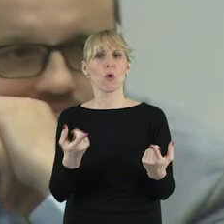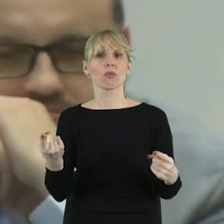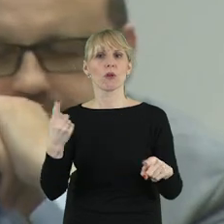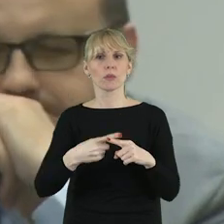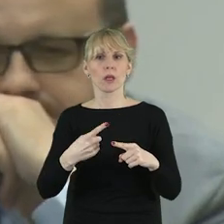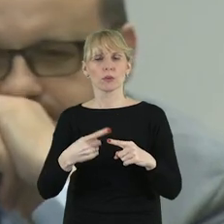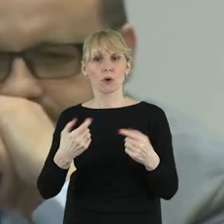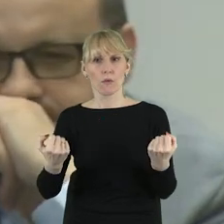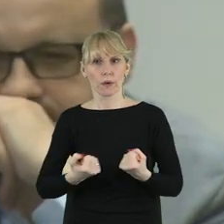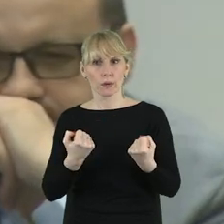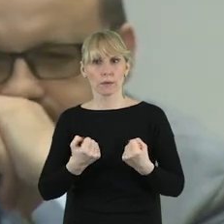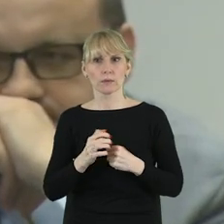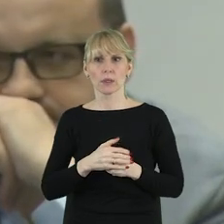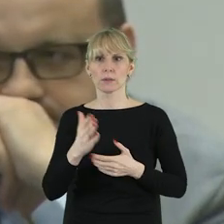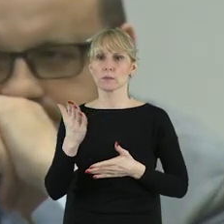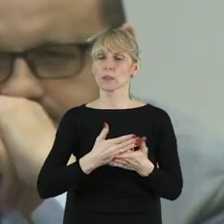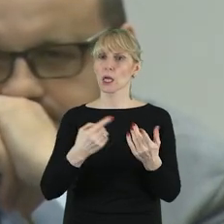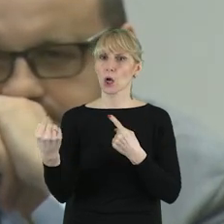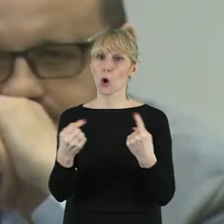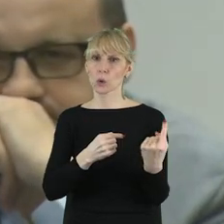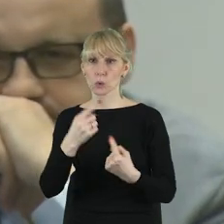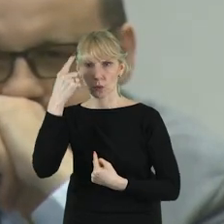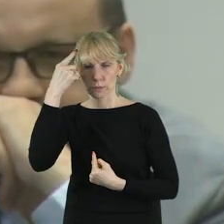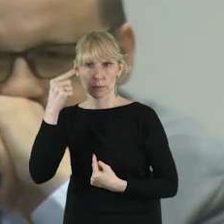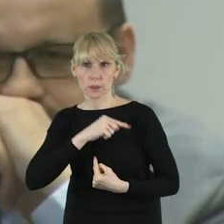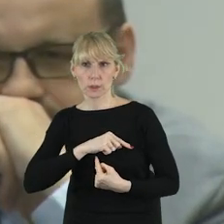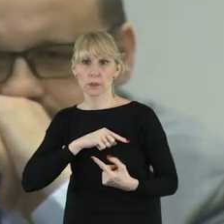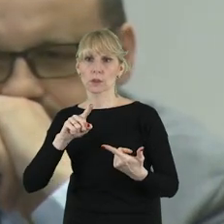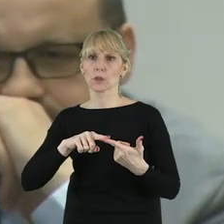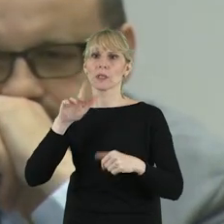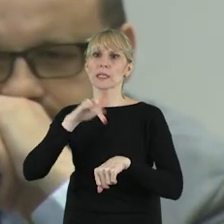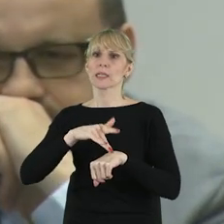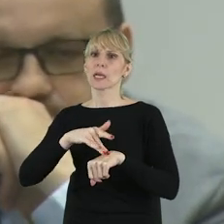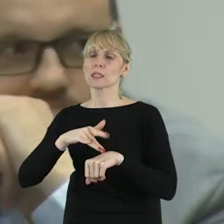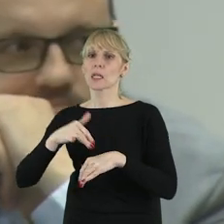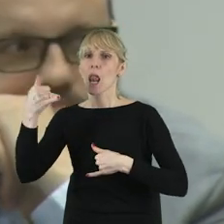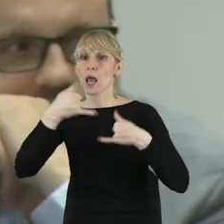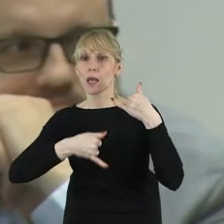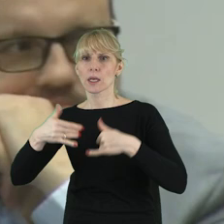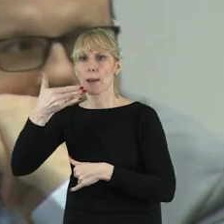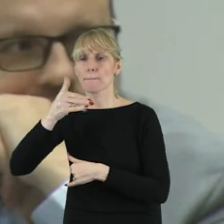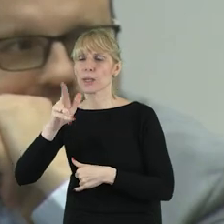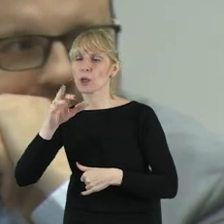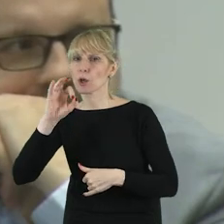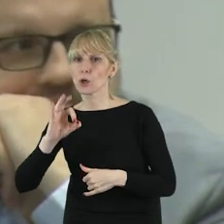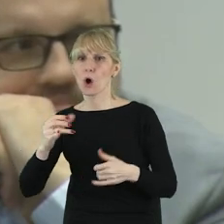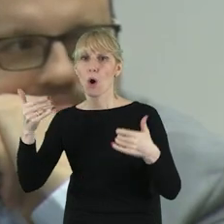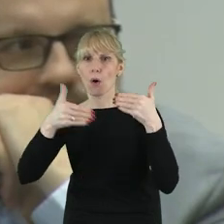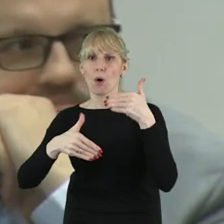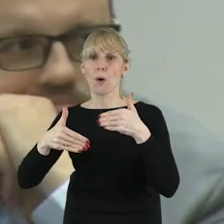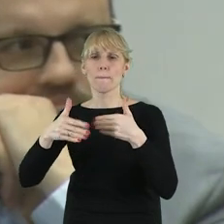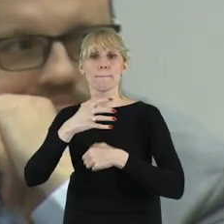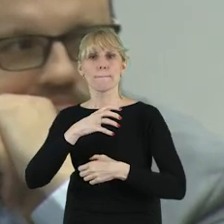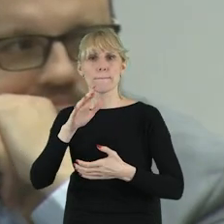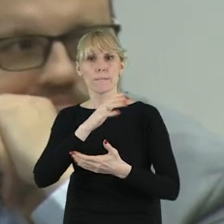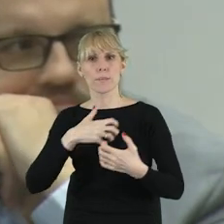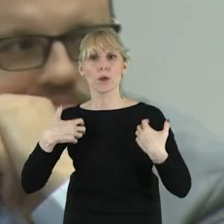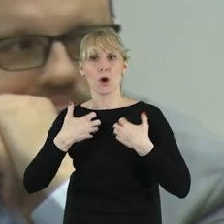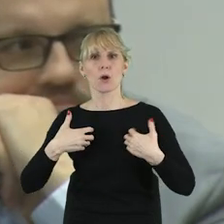psychiatrycznych, diagnostyki laboratoryjnej i mikrobiologicznej, diagnostyki endoskopowej, kardiologicznej, obrazowej,